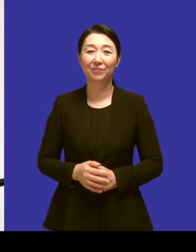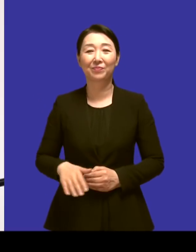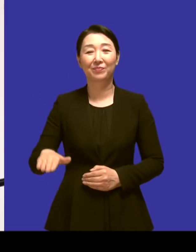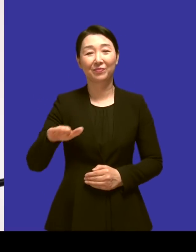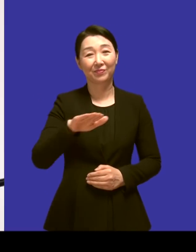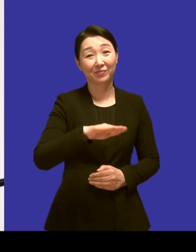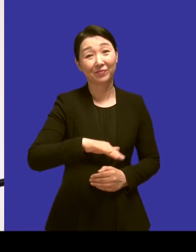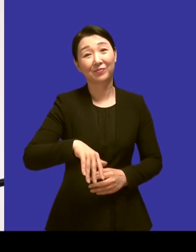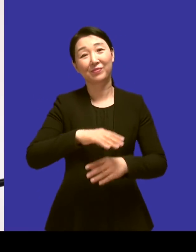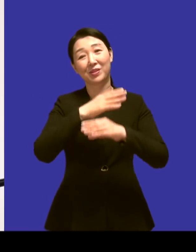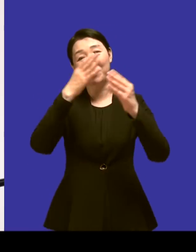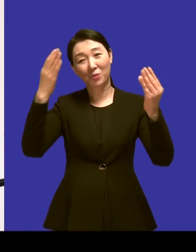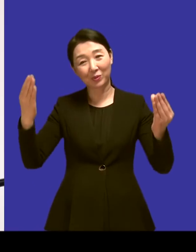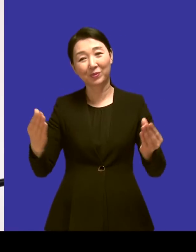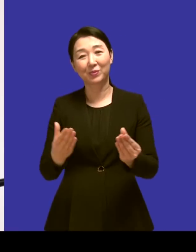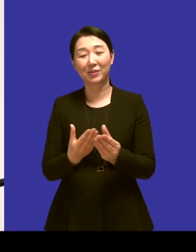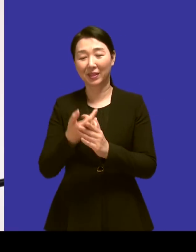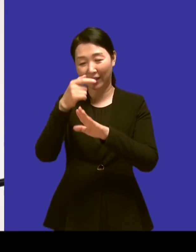모두